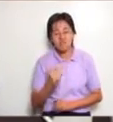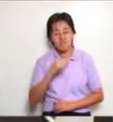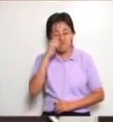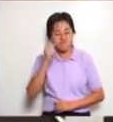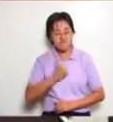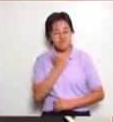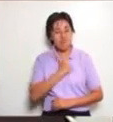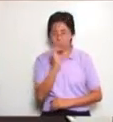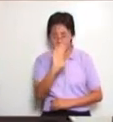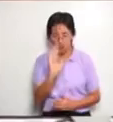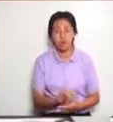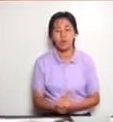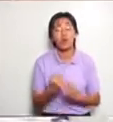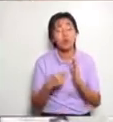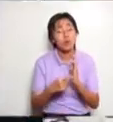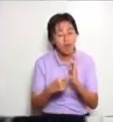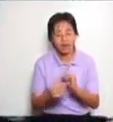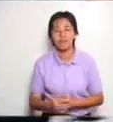ผมให้สูรปองดองห น้พี่ไปเลยนะครับ